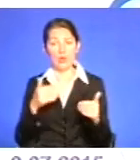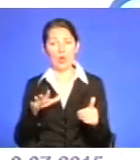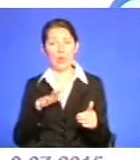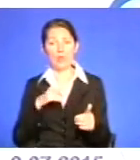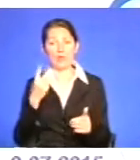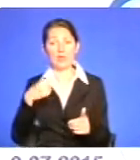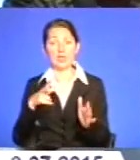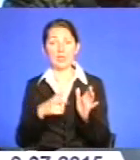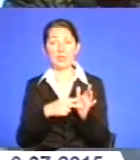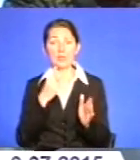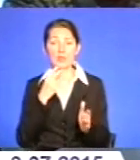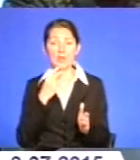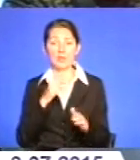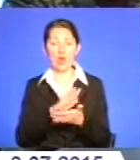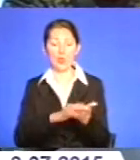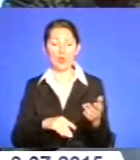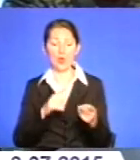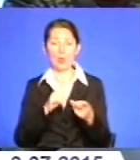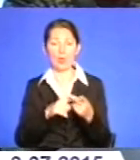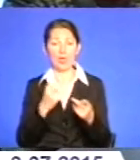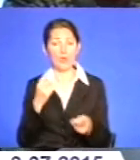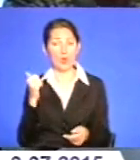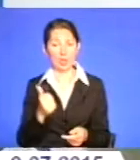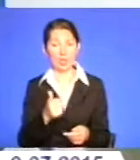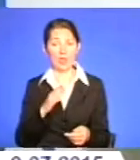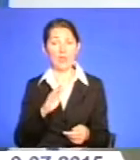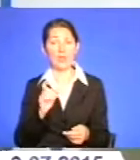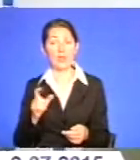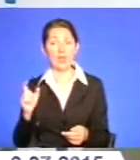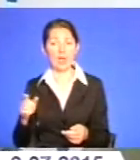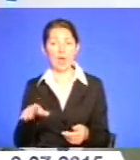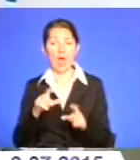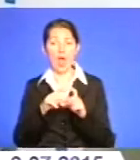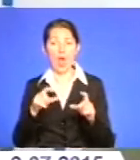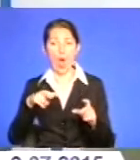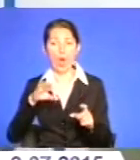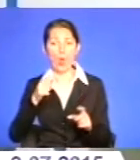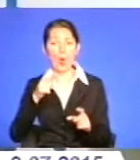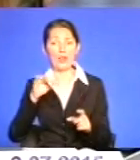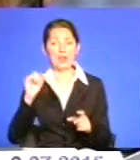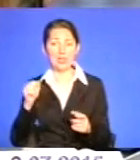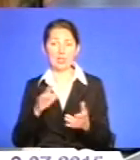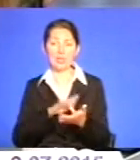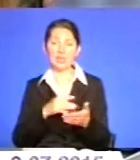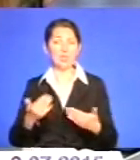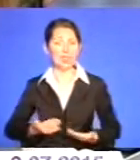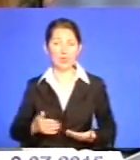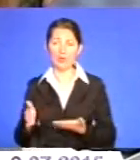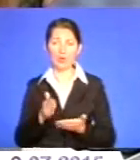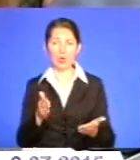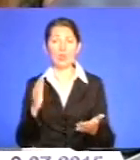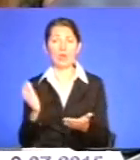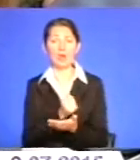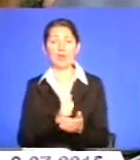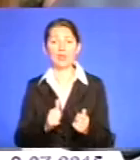28 червня. Протягом 1,5-2 тижнів волонтери логістичного центру допомоги бійцям АТО живуть у дорозі, встигаючи об'їхати